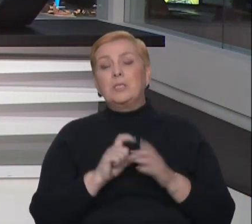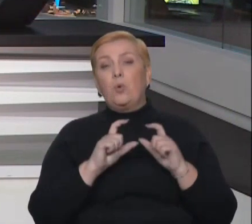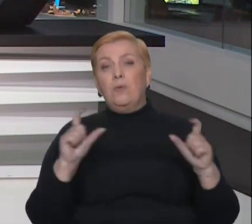администрации